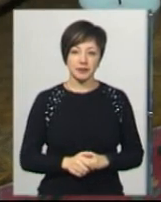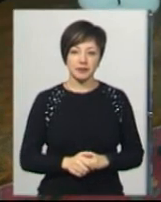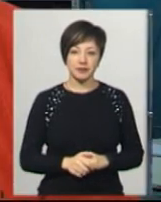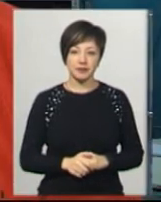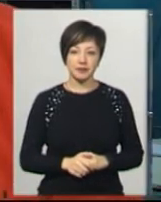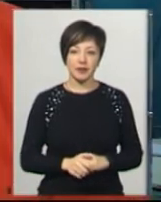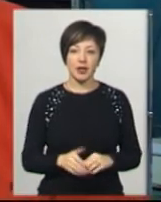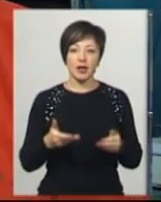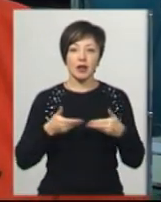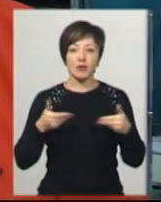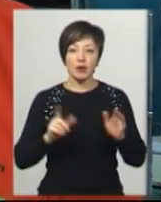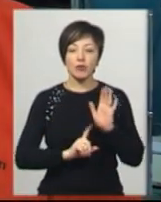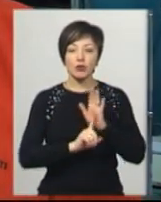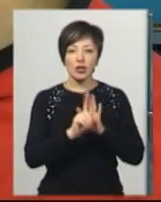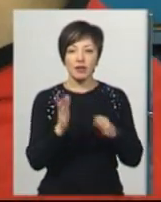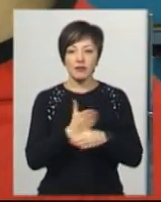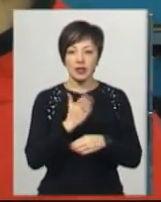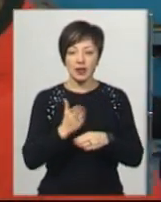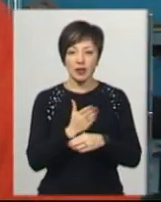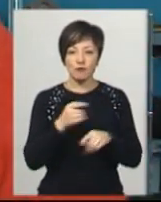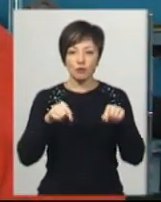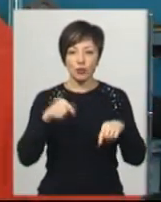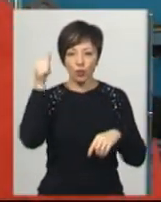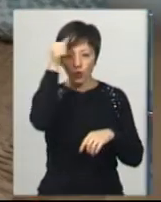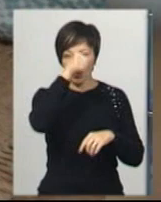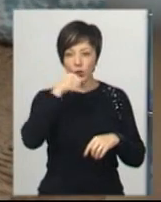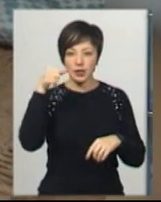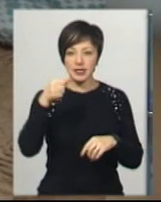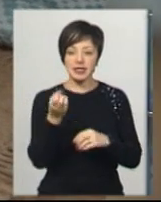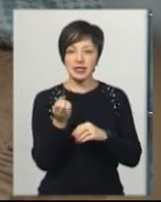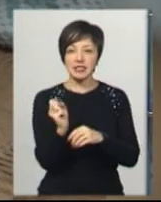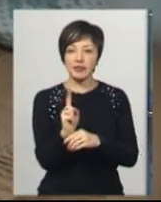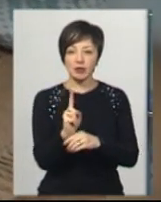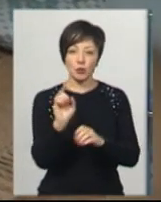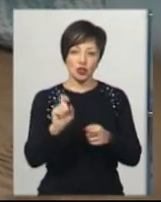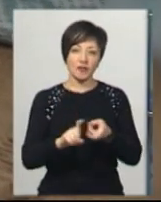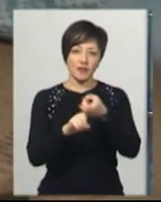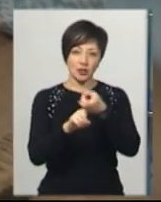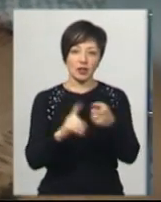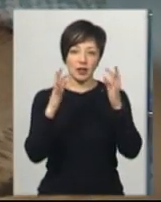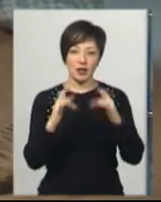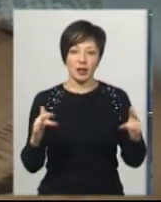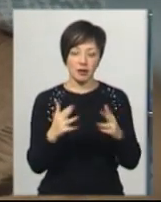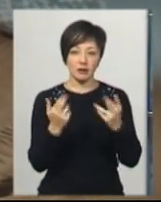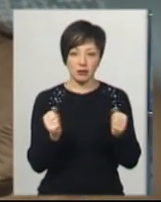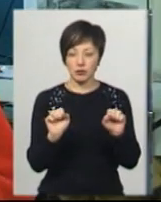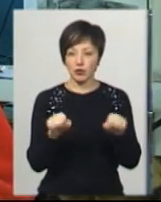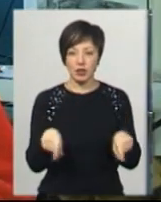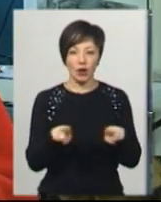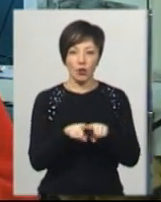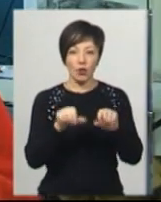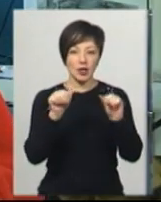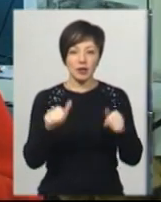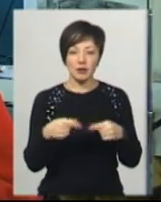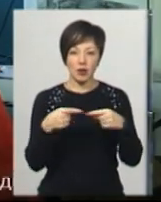Ми почали виготовляти в цьому році світильнички. Їх можна навіть вішати на ялиночку. Так, це безпечно. Такого типу речі,